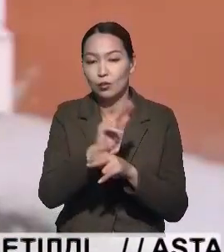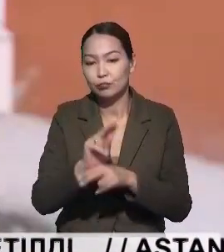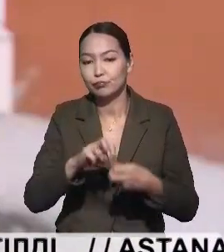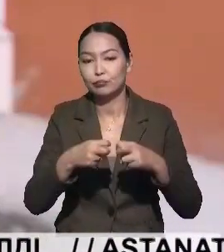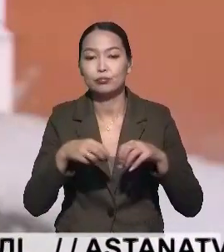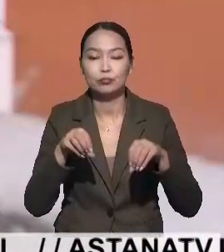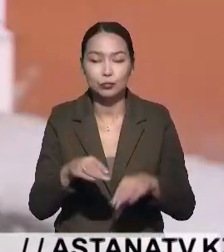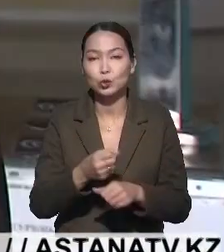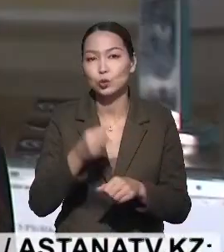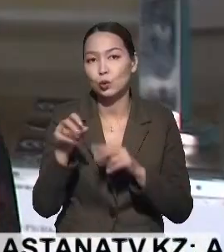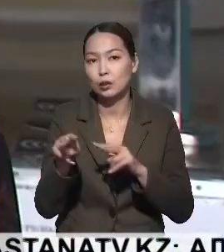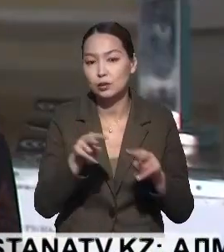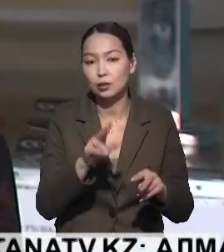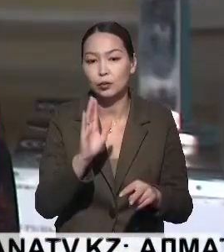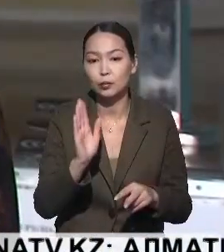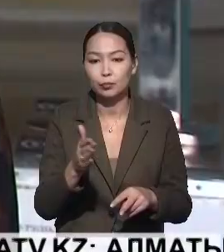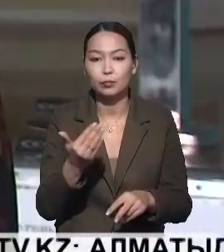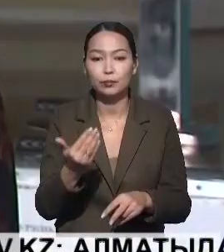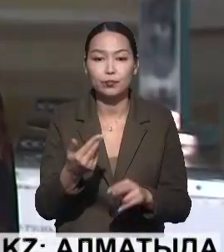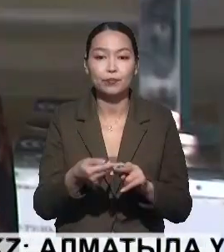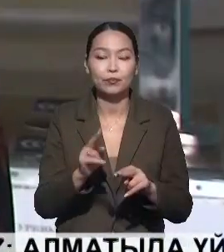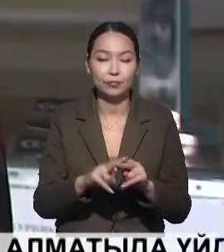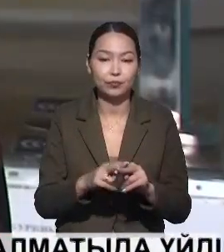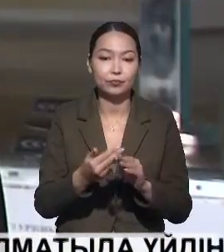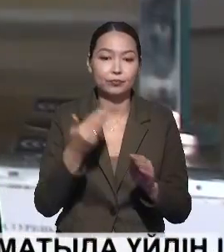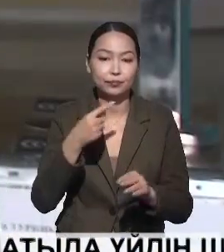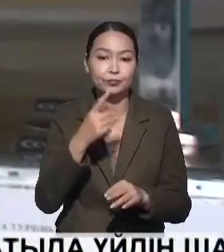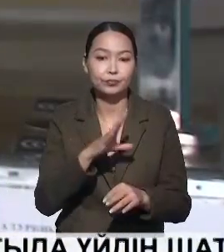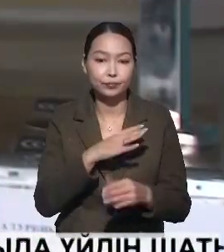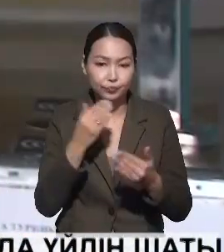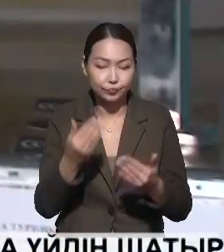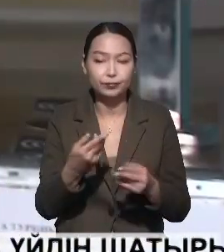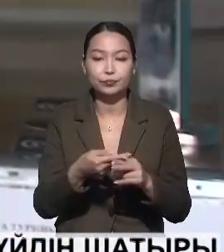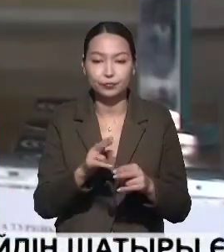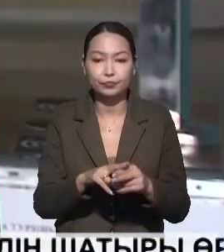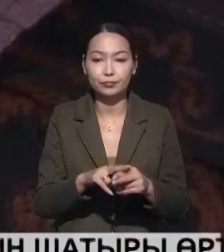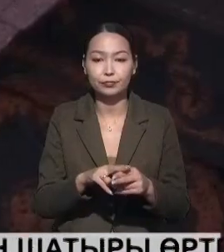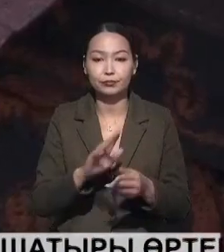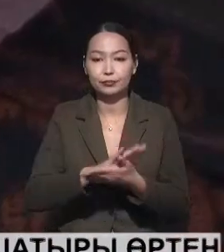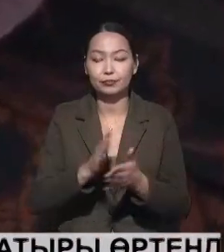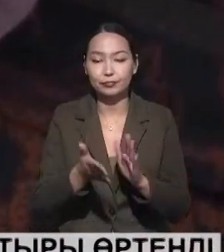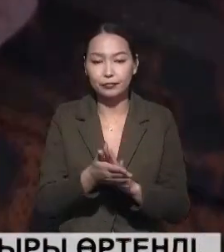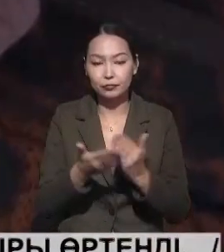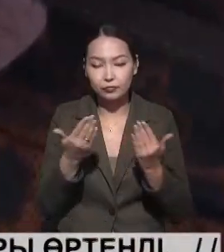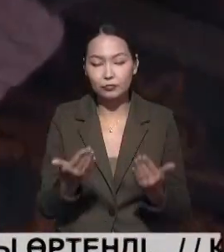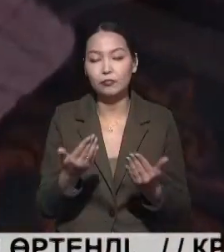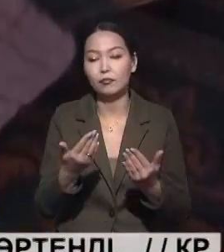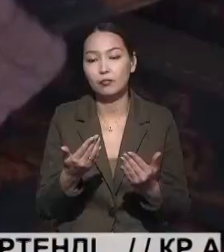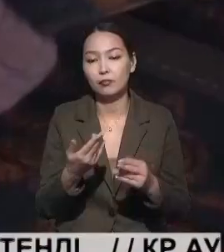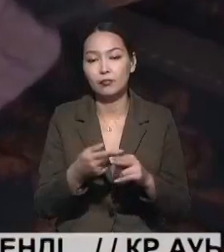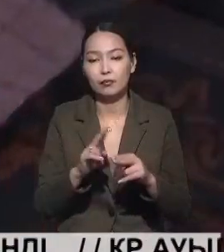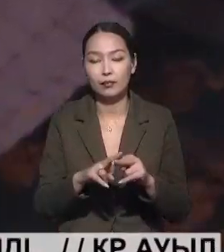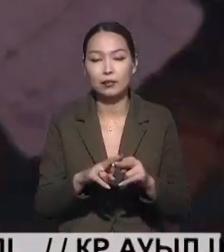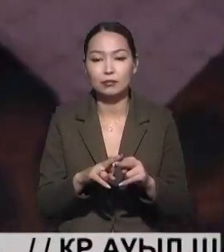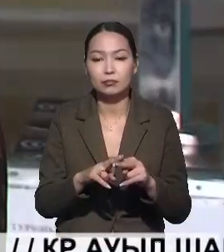жіті бақылауында болады. Уақытқа дейін болған, бірақ бейіл шегіне жетіп тұрғаны осы жазда ғой. Жамбыр жауған кезде шиеліктеп